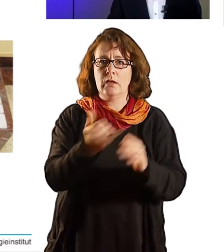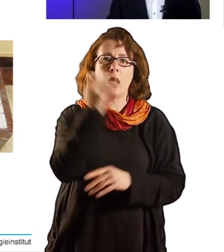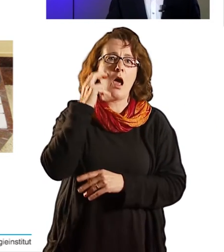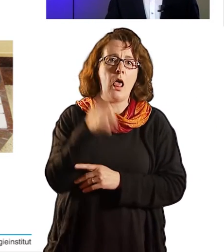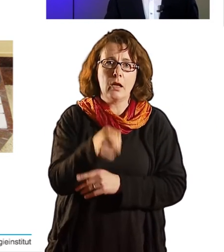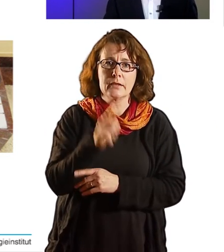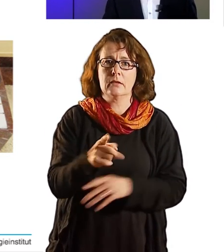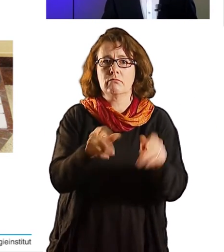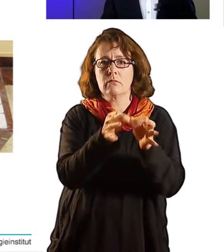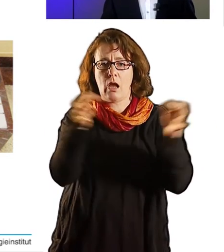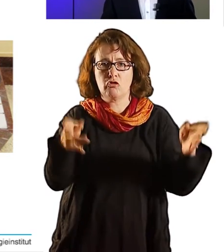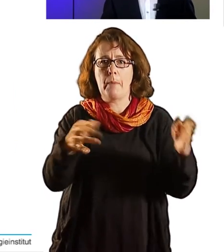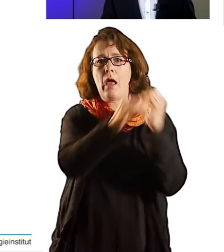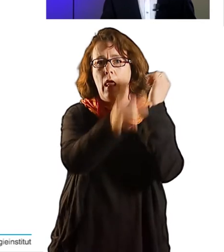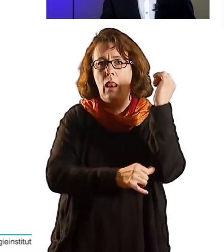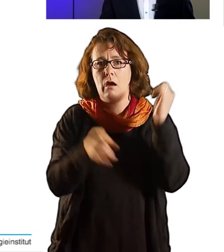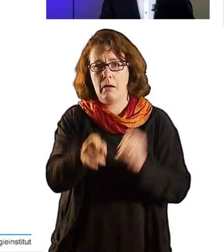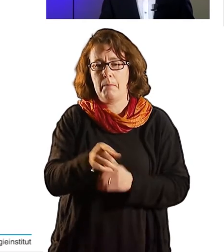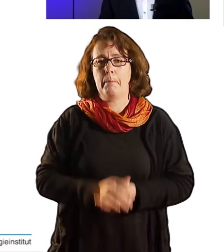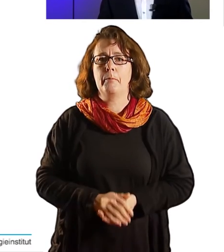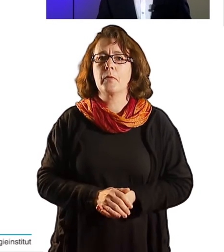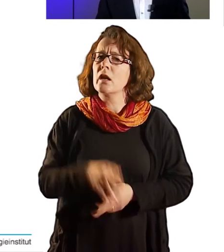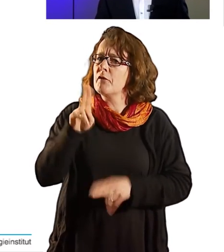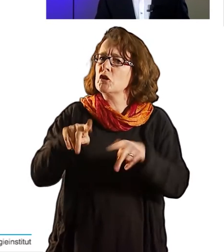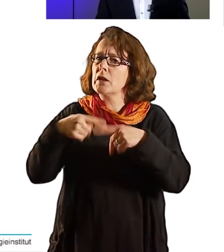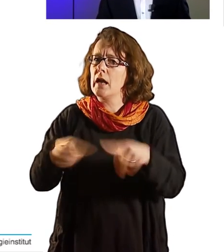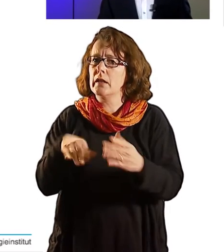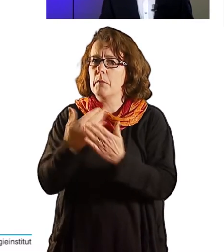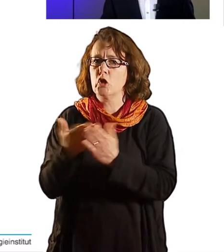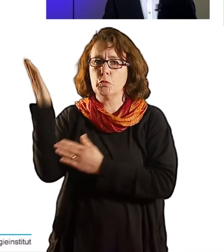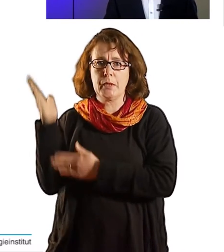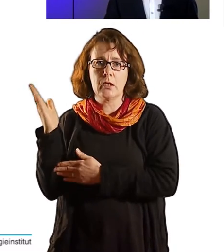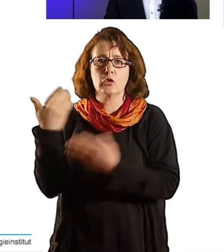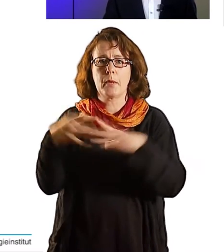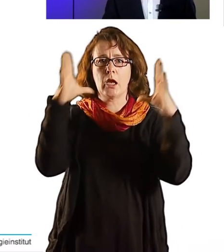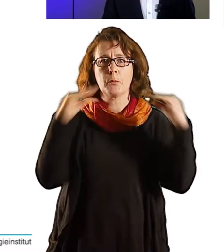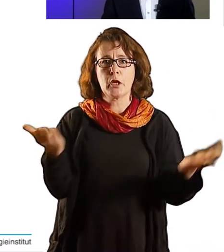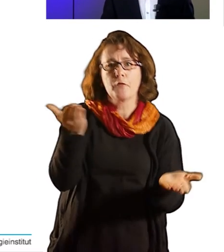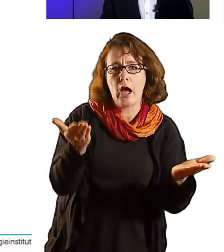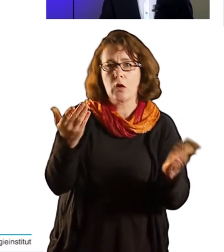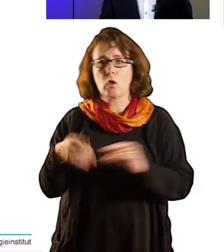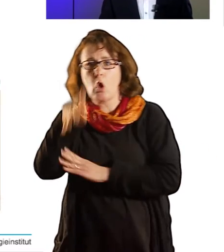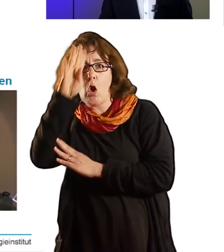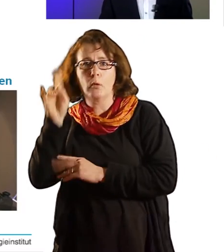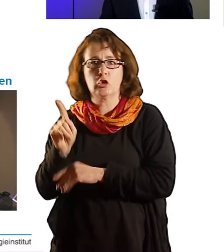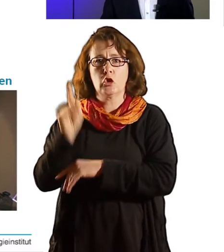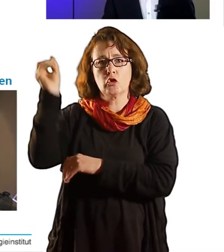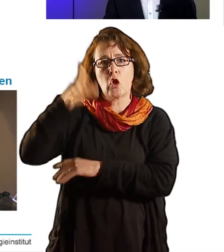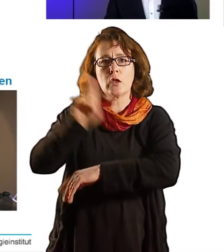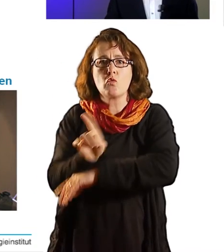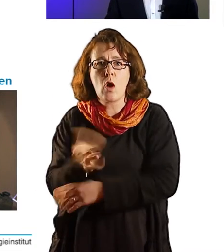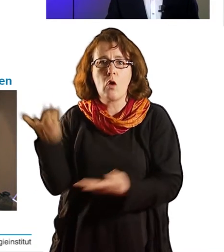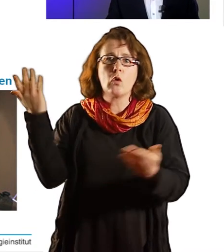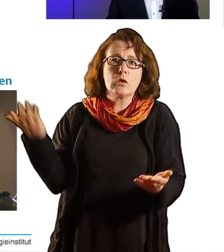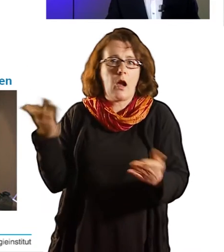aus Mesopotamien. Diese weiteren Beispiele, eine Waage aus Ägypten, eine Sonnenuhr aus römischer Zeit und Volumengefäße aus